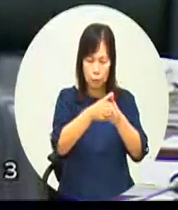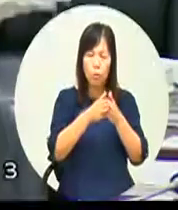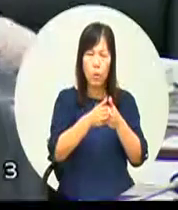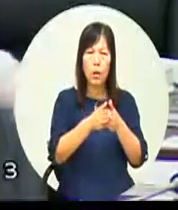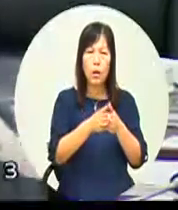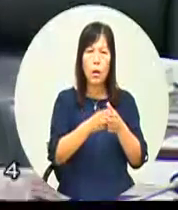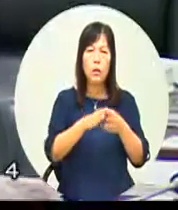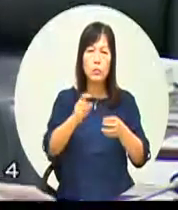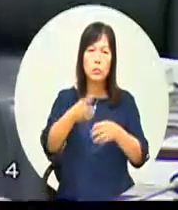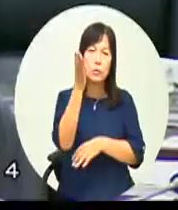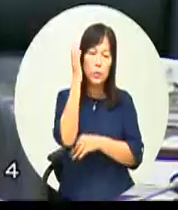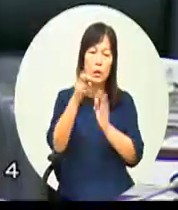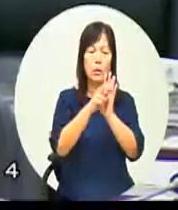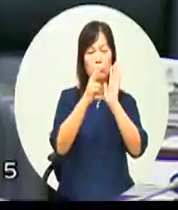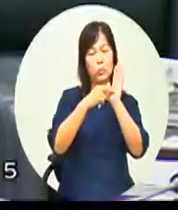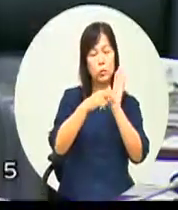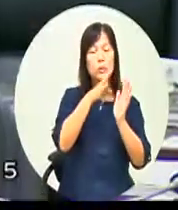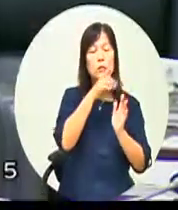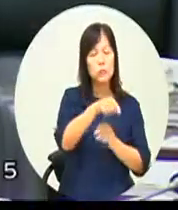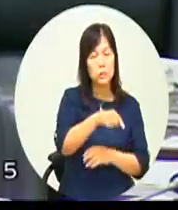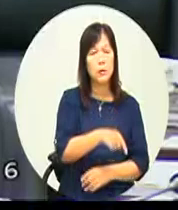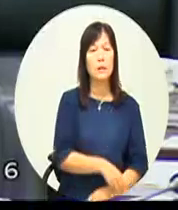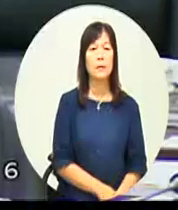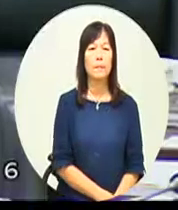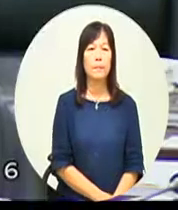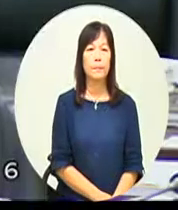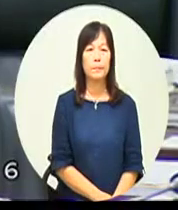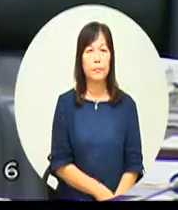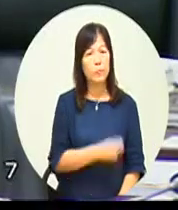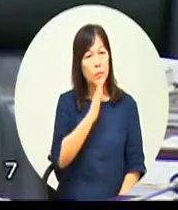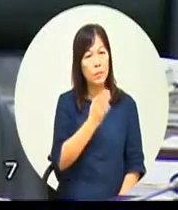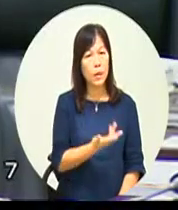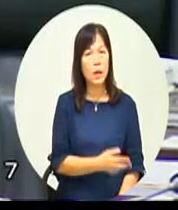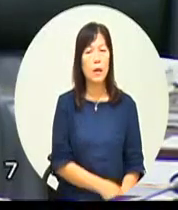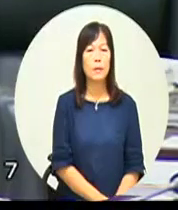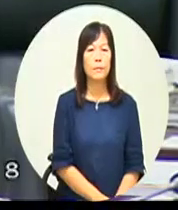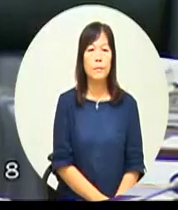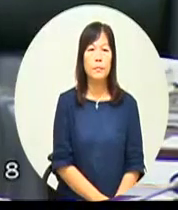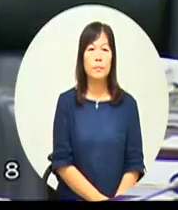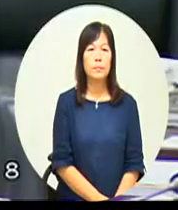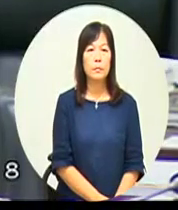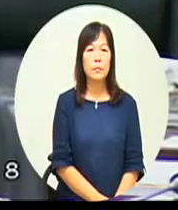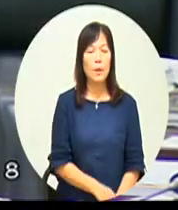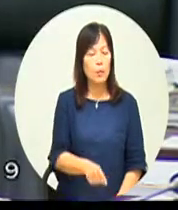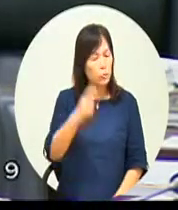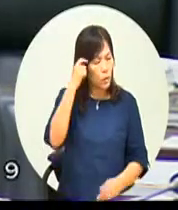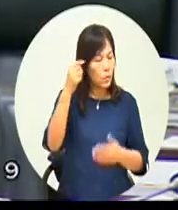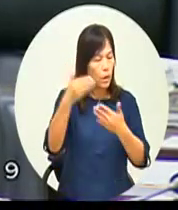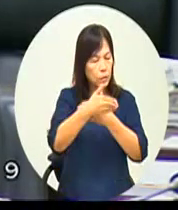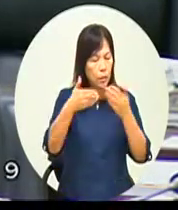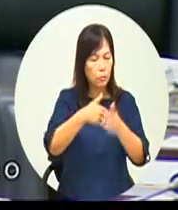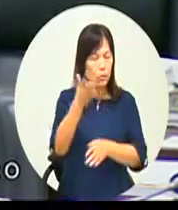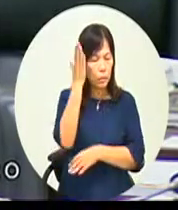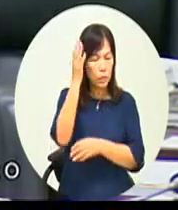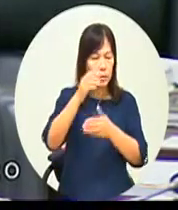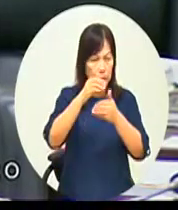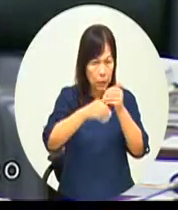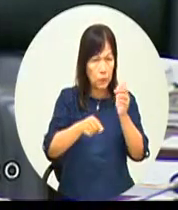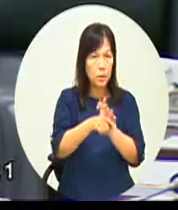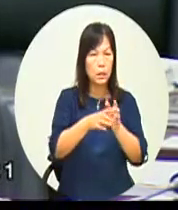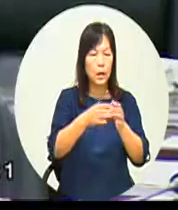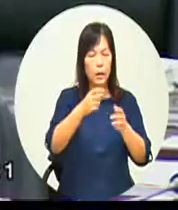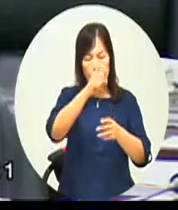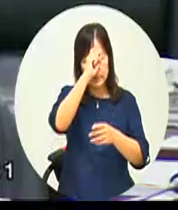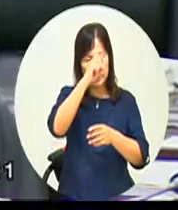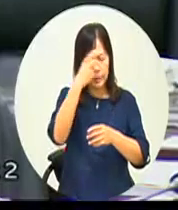你们的政策里说明是这样啊，对不对？ 好， 所以我觉得这个交通政策，我希望交通局在这部分能够